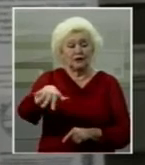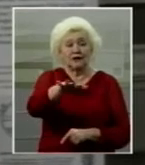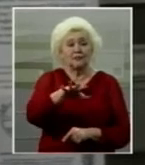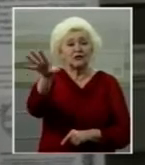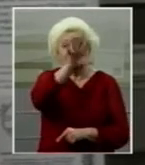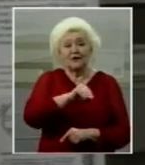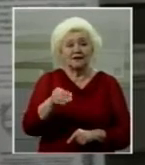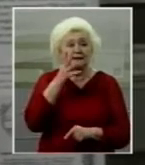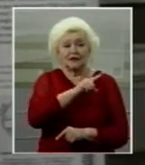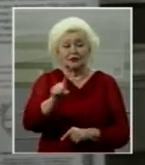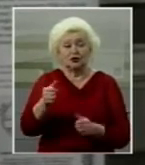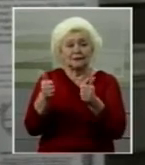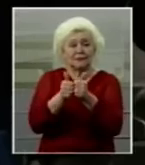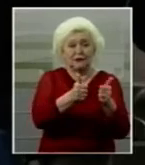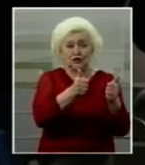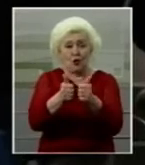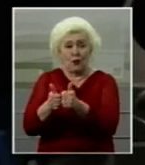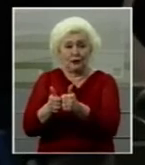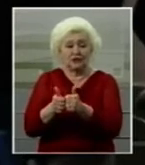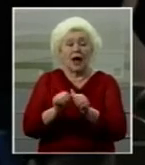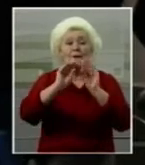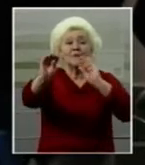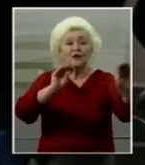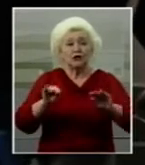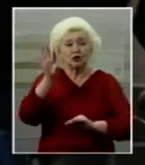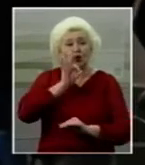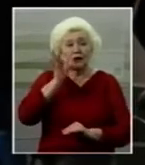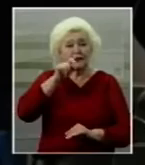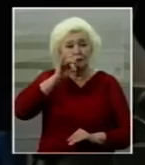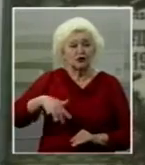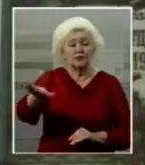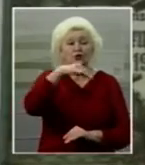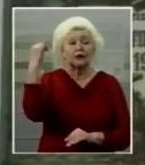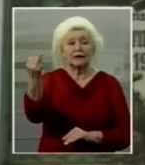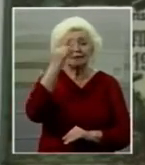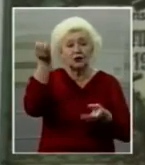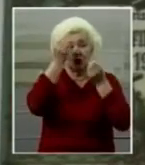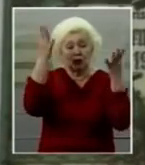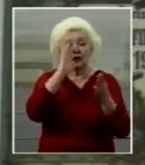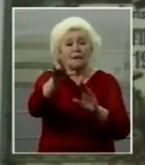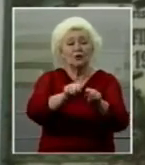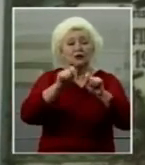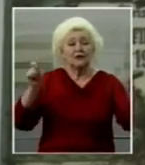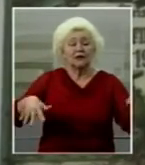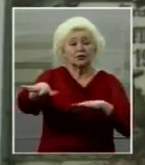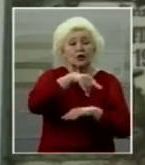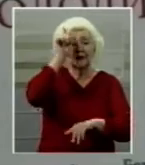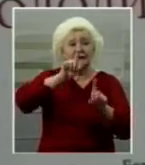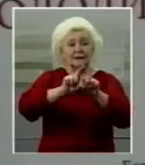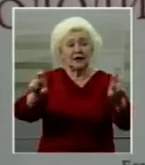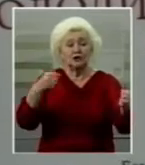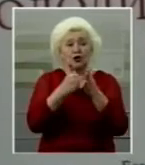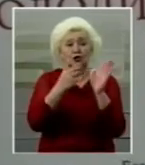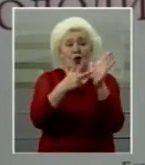цей час були пліч-опліч. Виставка «Німці в Україні. Історія та культура» буде відкрита в краєзнавчому музеї